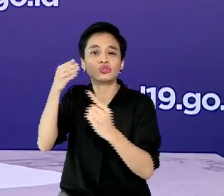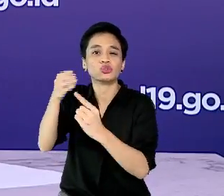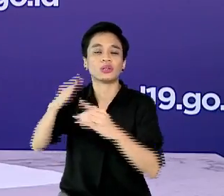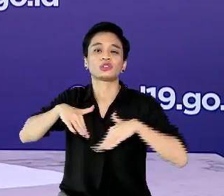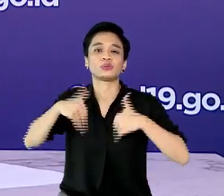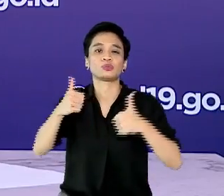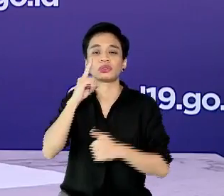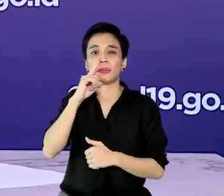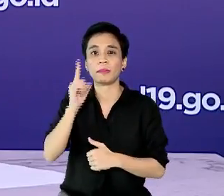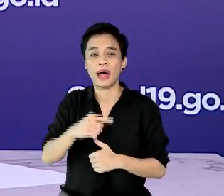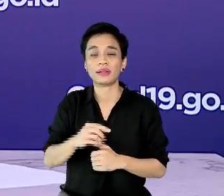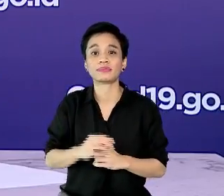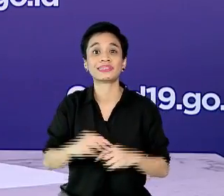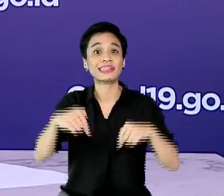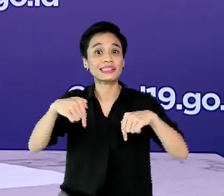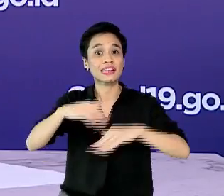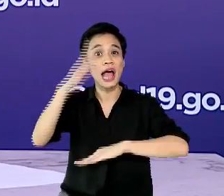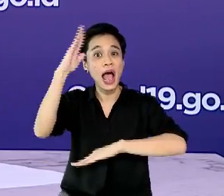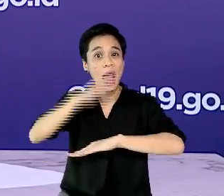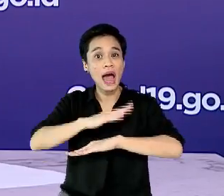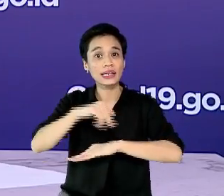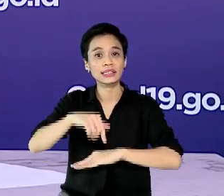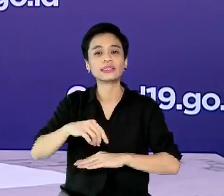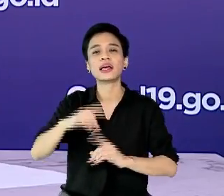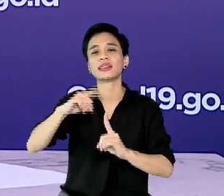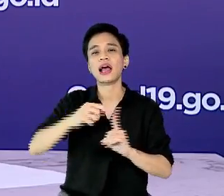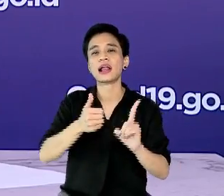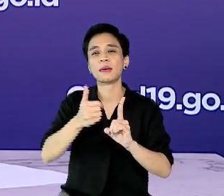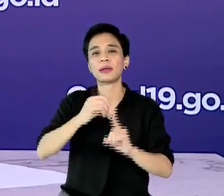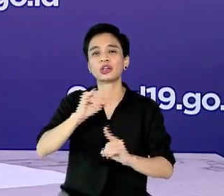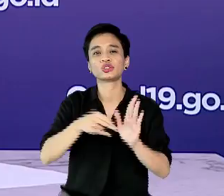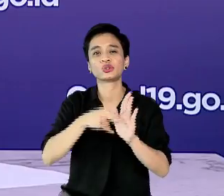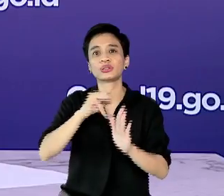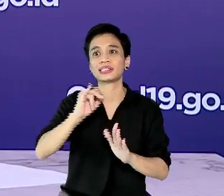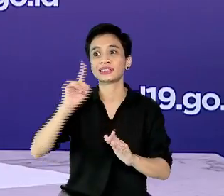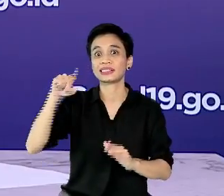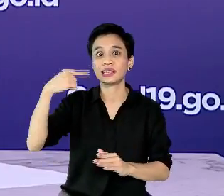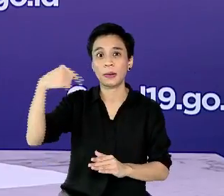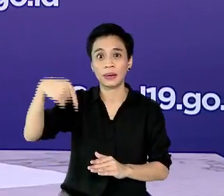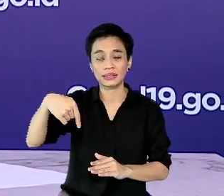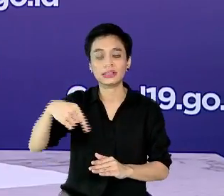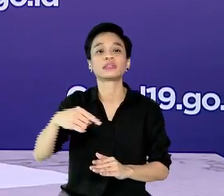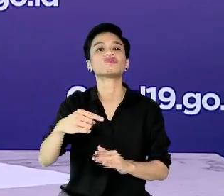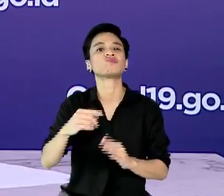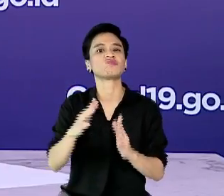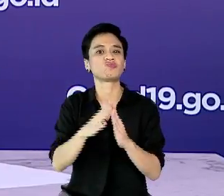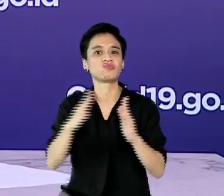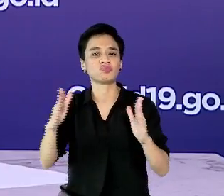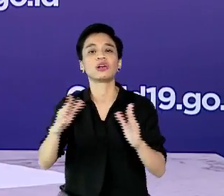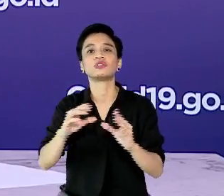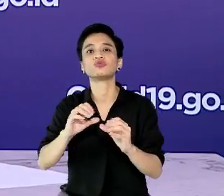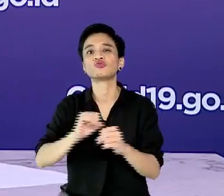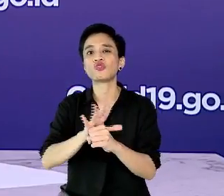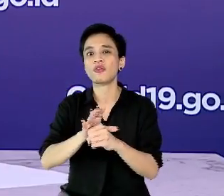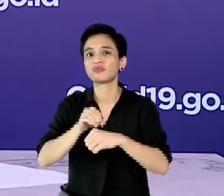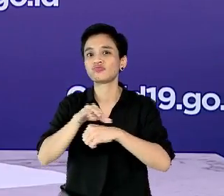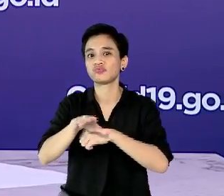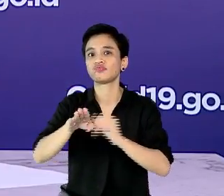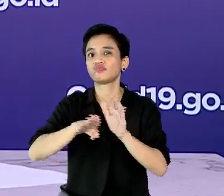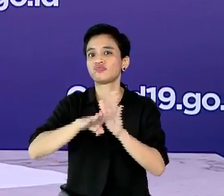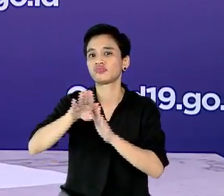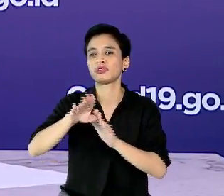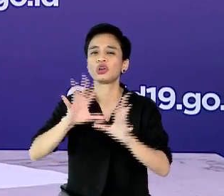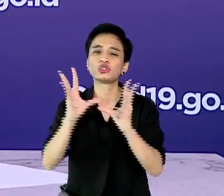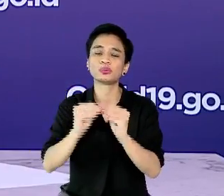Selanjutnya, update perkembangan kasus harian COVID-19 pada tanggal 16 Juni 2021 terjadi penambahan kasus positif